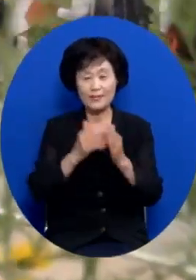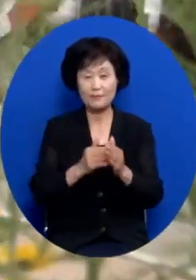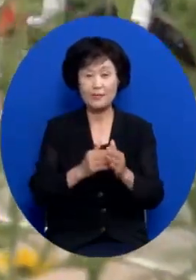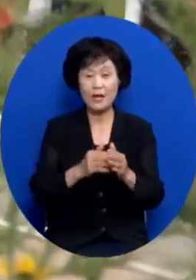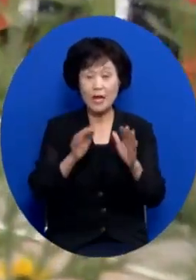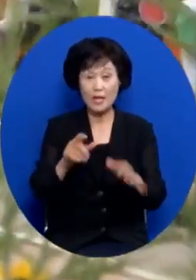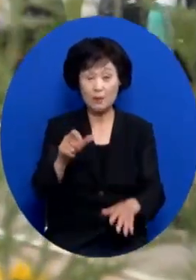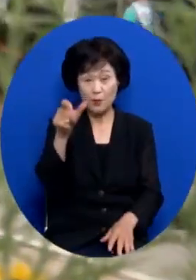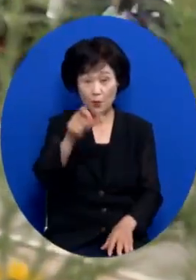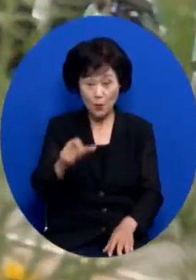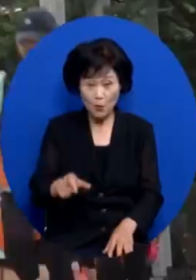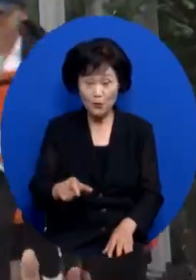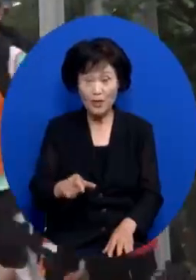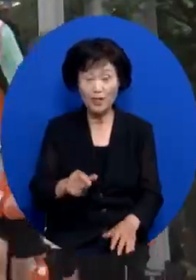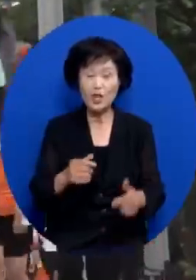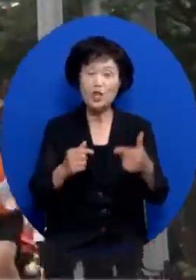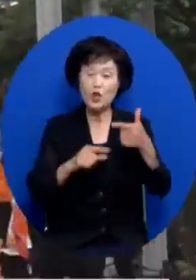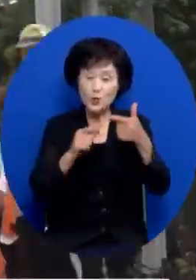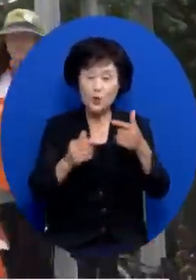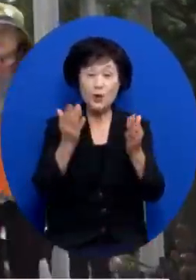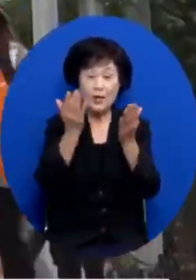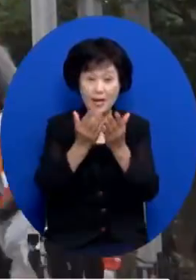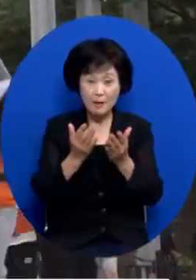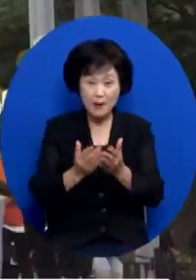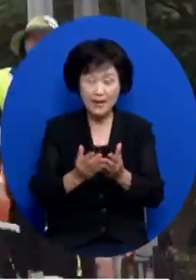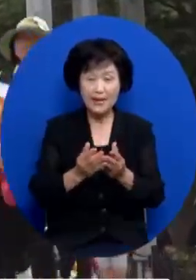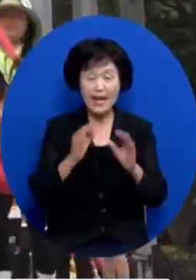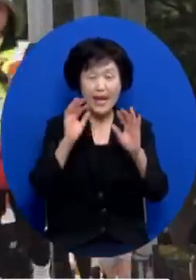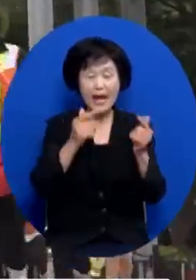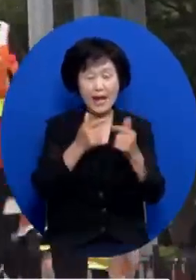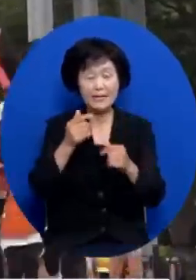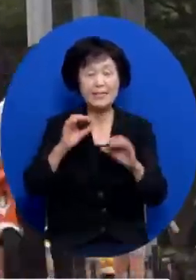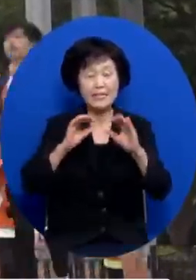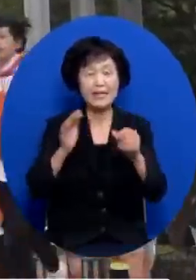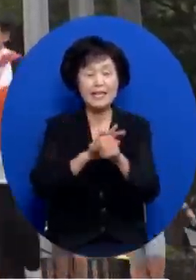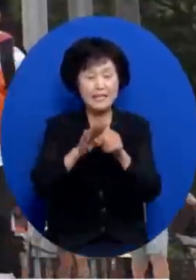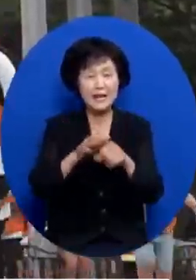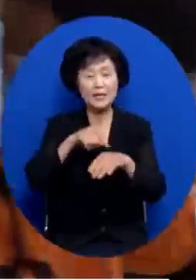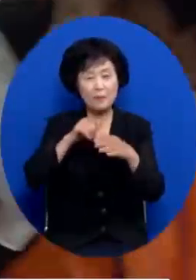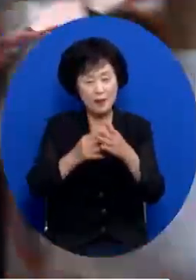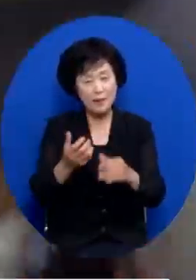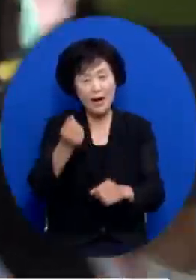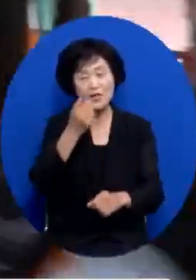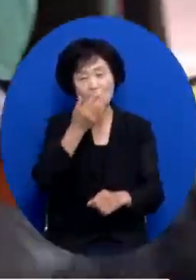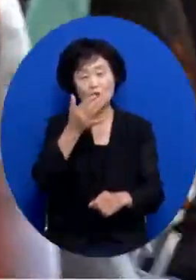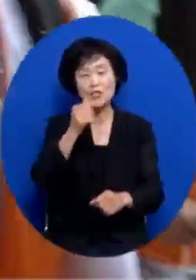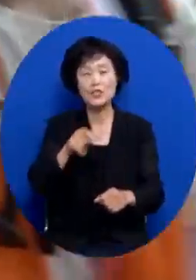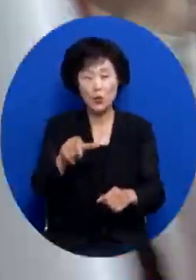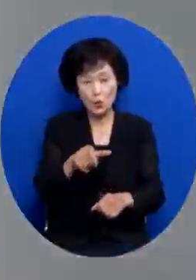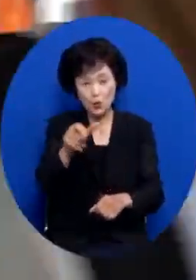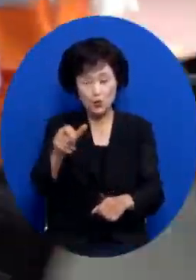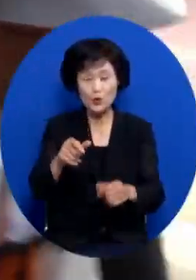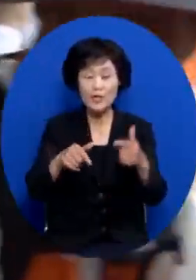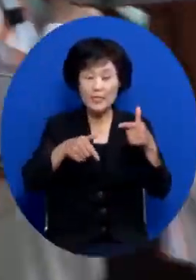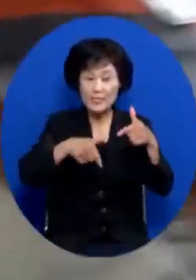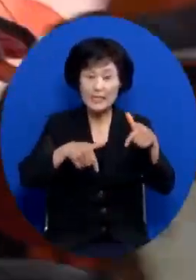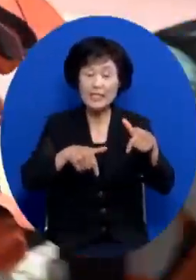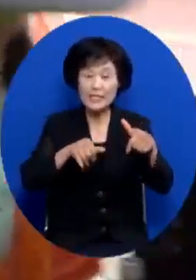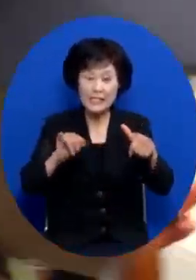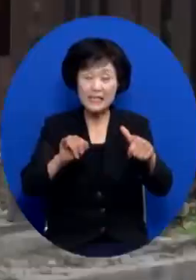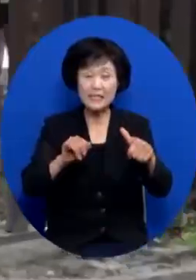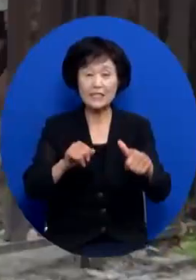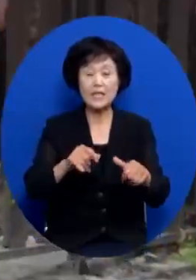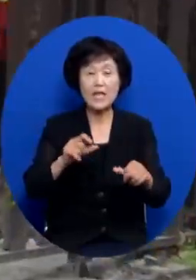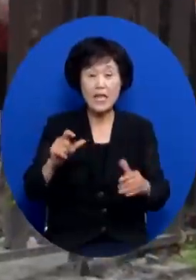코스는 호국보훈의 달에 맞게 참가자들이 애국심을 고취할 수 있는 지역으로 구성됐습니다. 1기의 경우 김포 함상공원에서